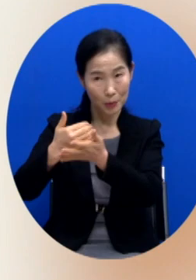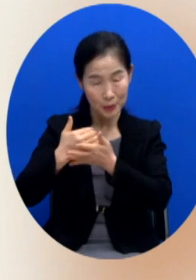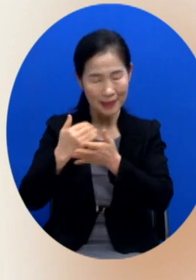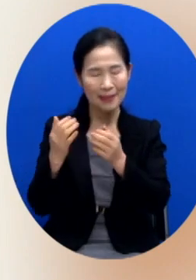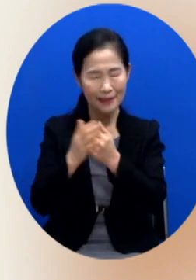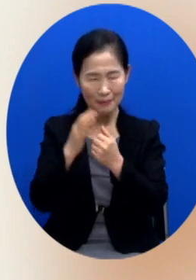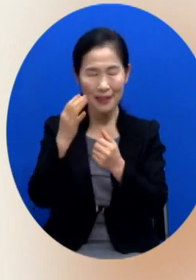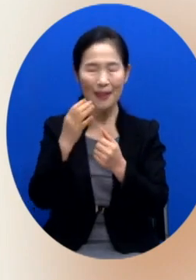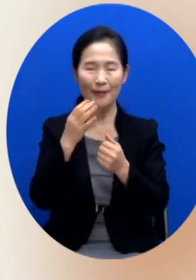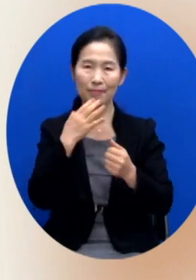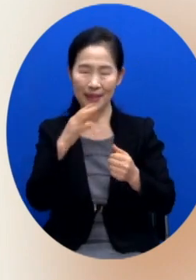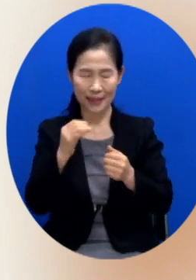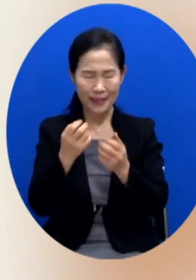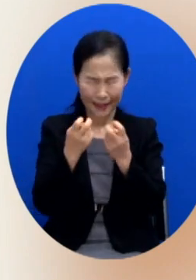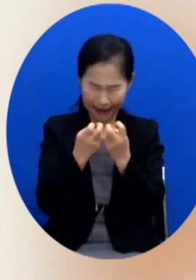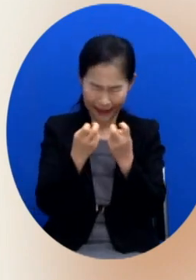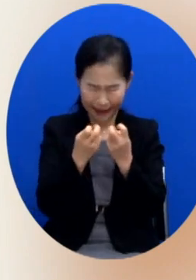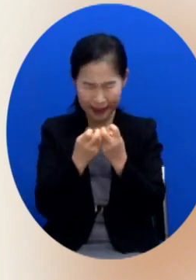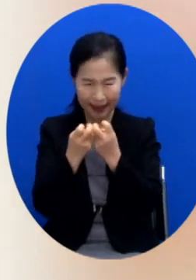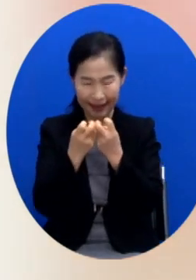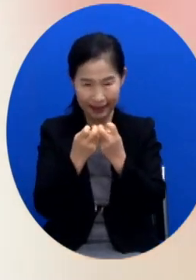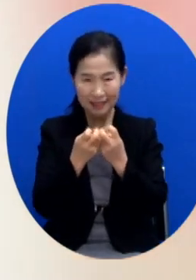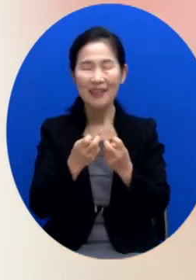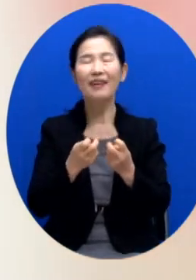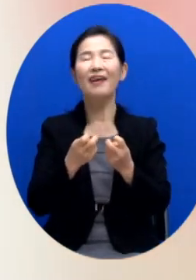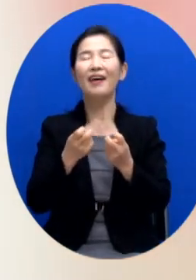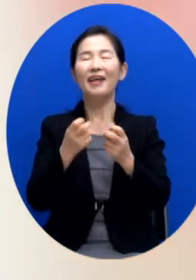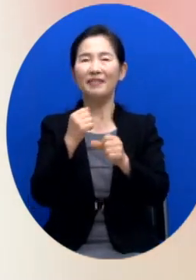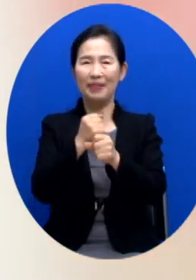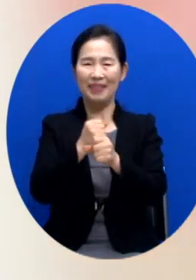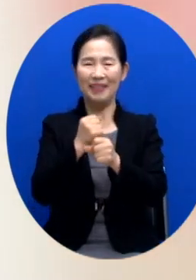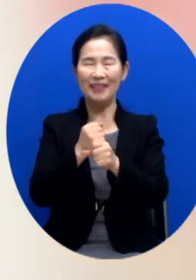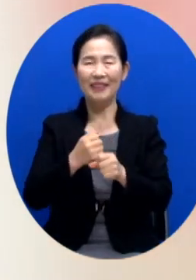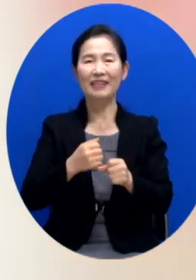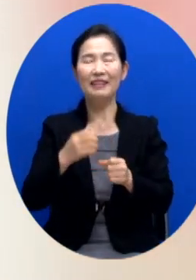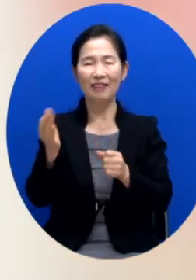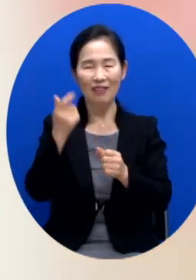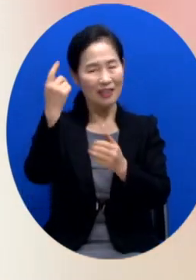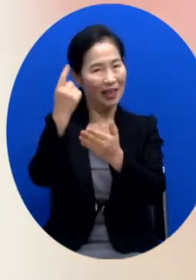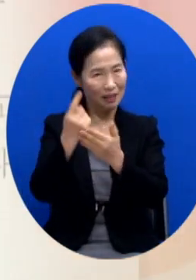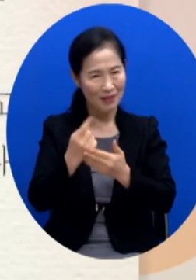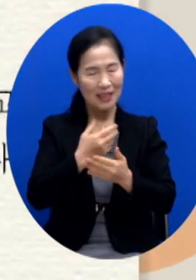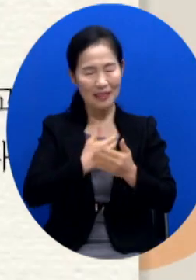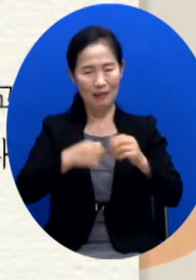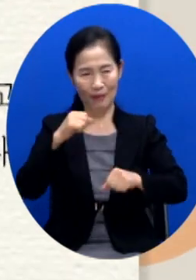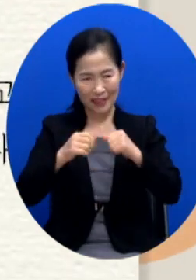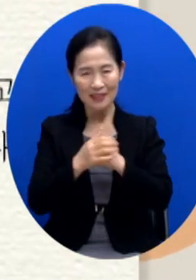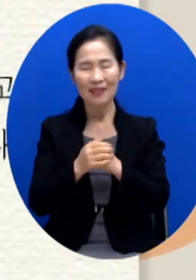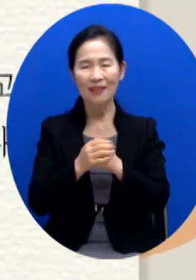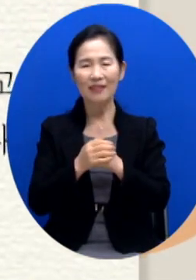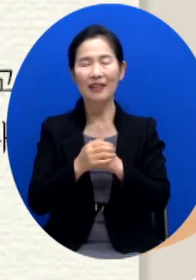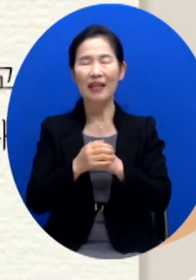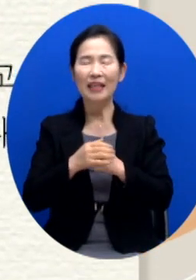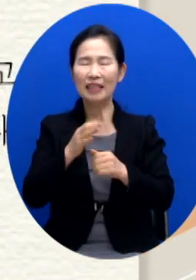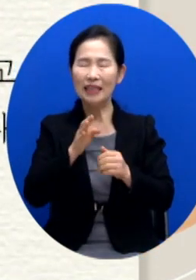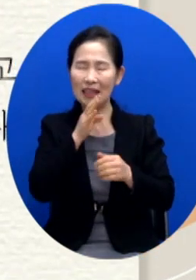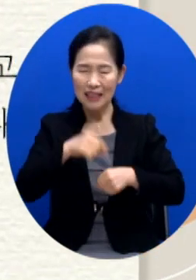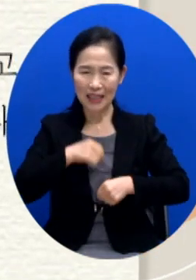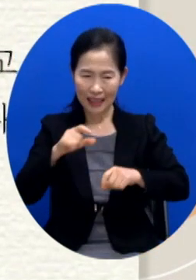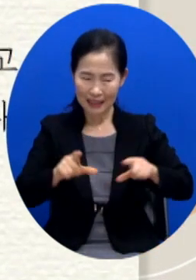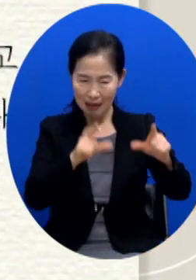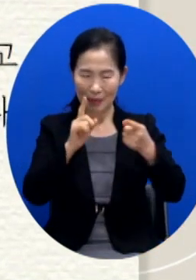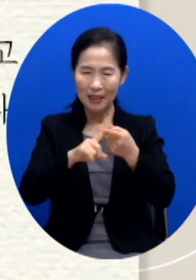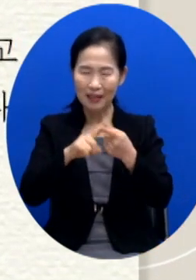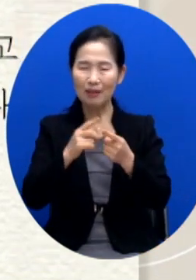성령의 임재를 기록한 섭외해 짱 사랑의 진실함을 강조한 요한이 있어 하박국 꽈